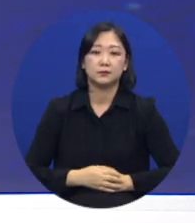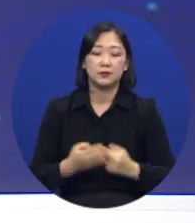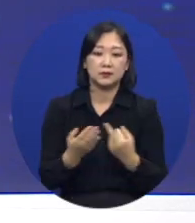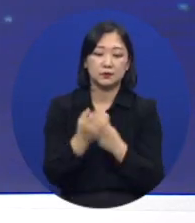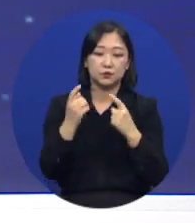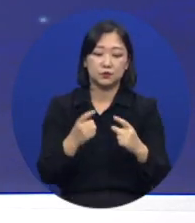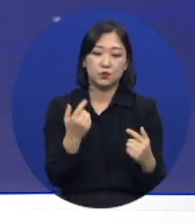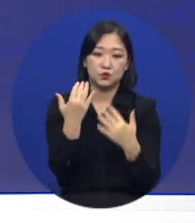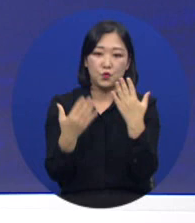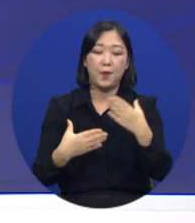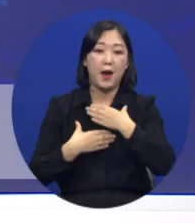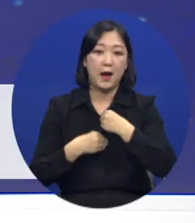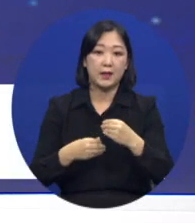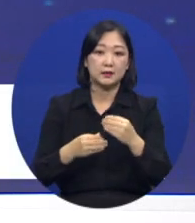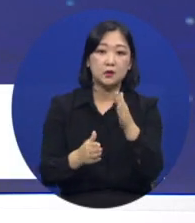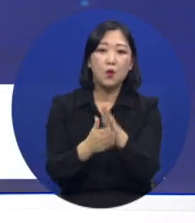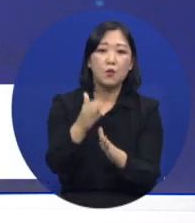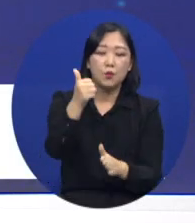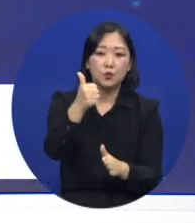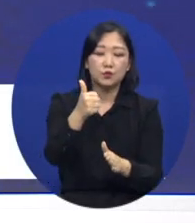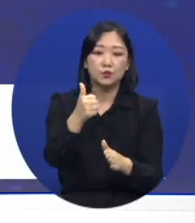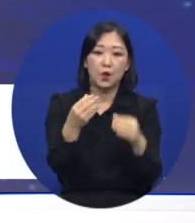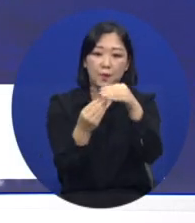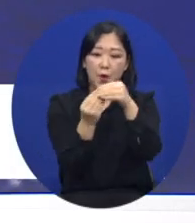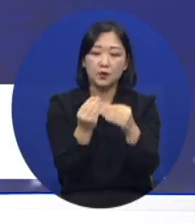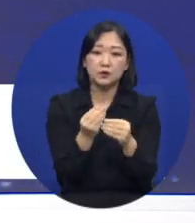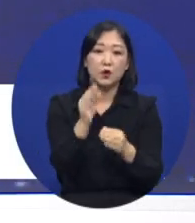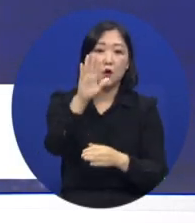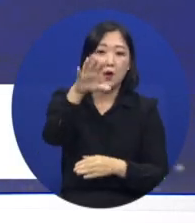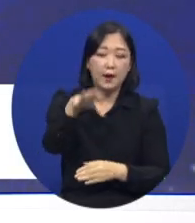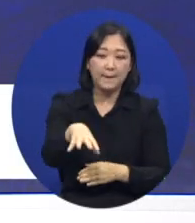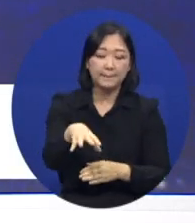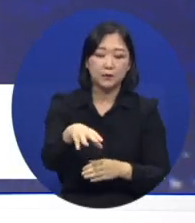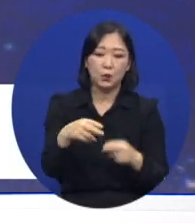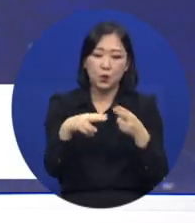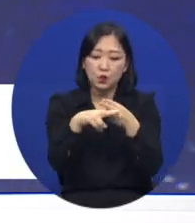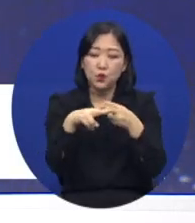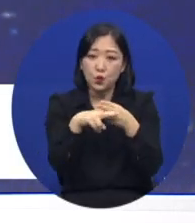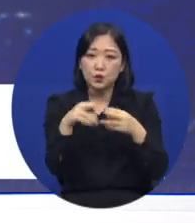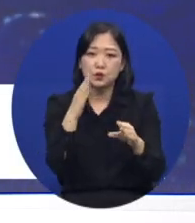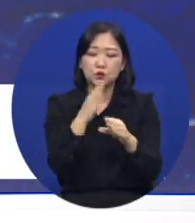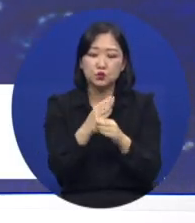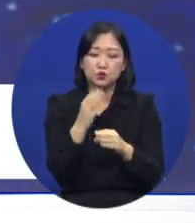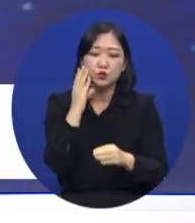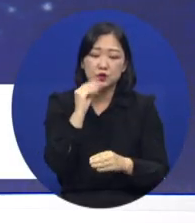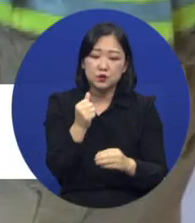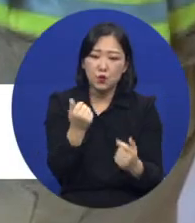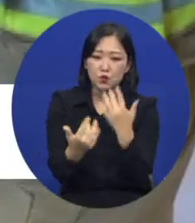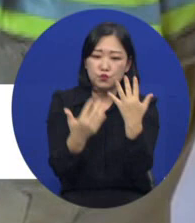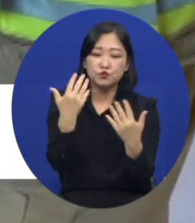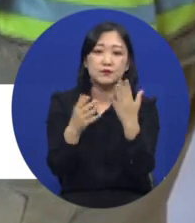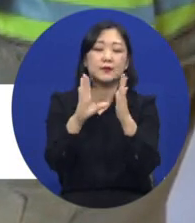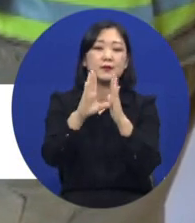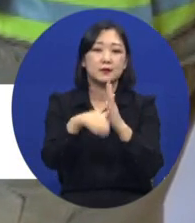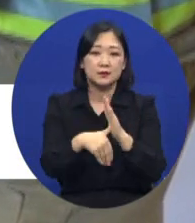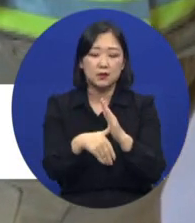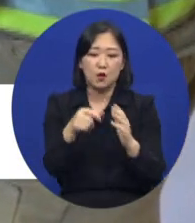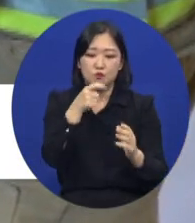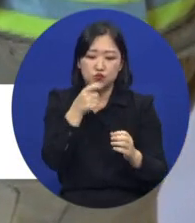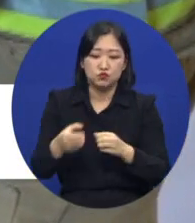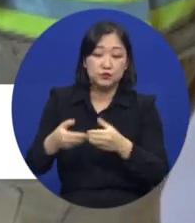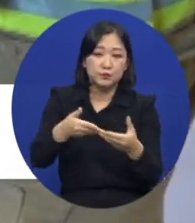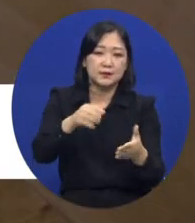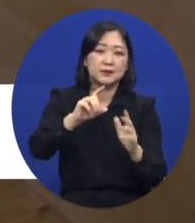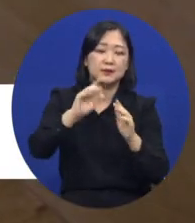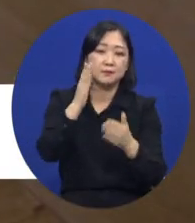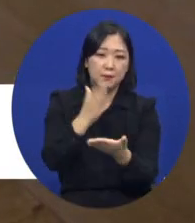제주도 소방안전본부는 명절을 앞두고 명절 음식 등을 조리하다 식용유 발화로 불이 날 경우 물을 붓지